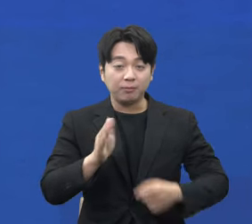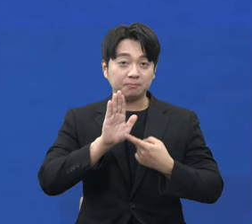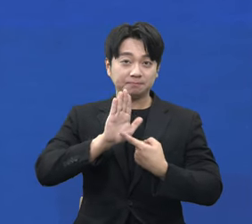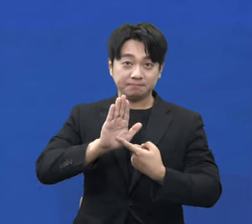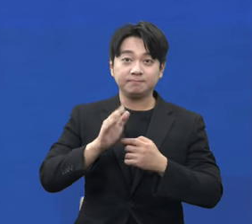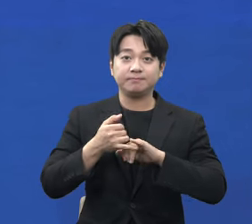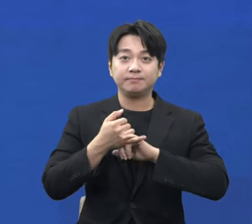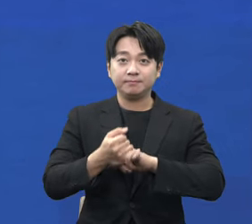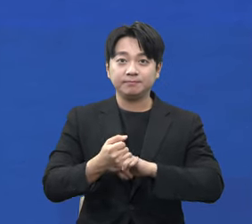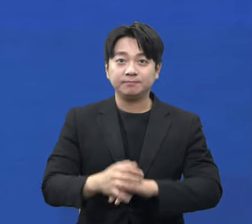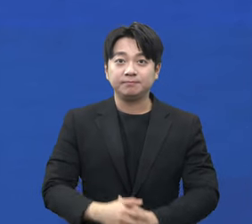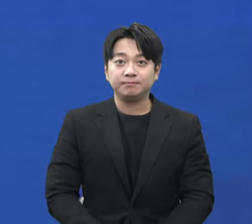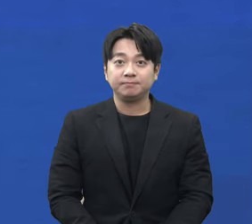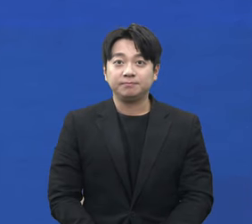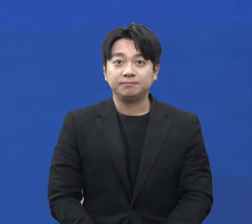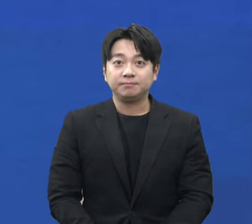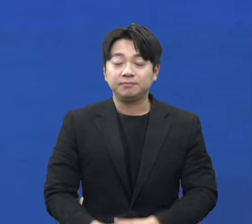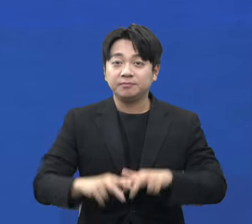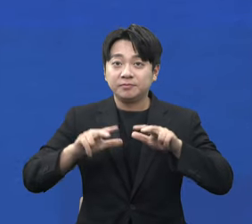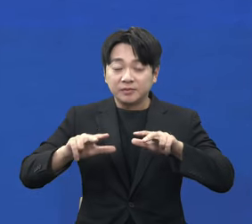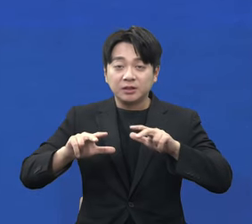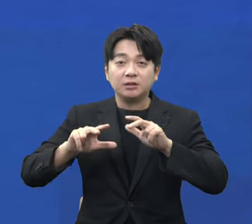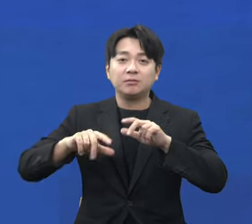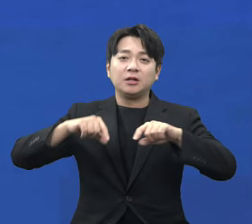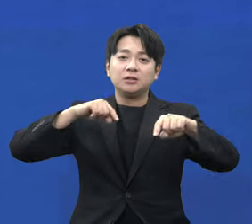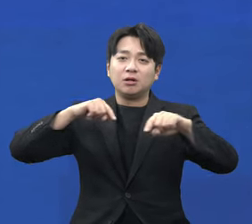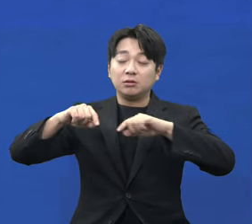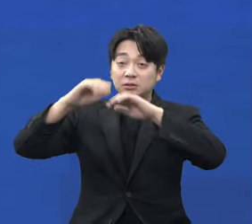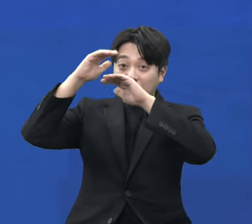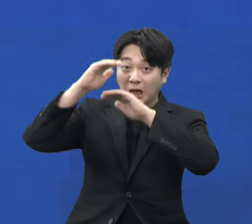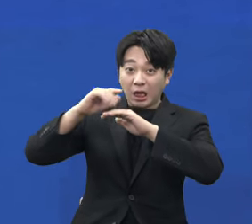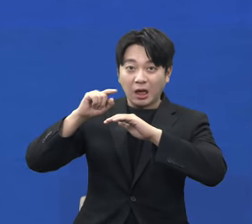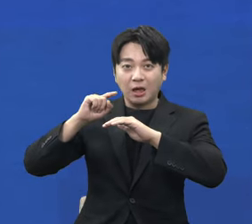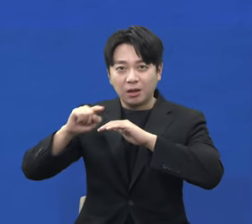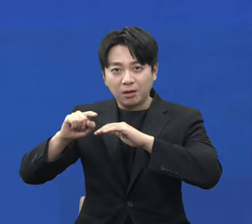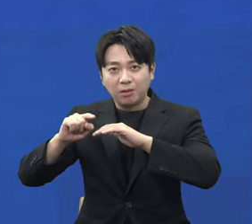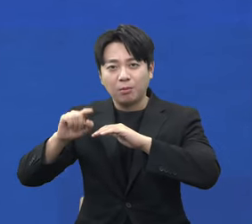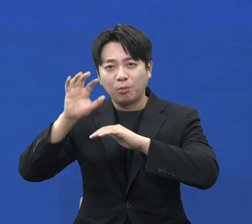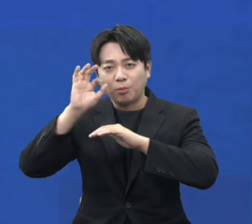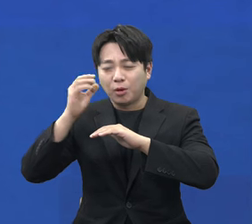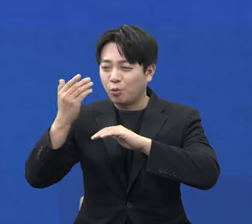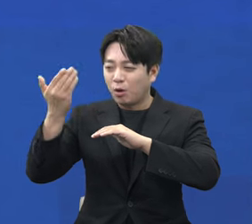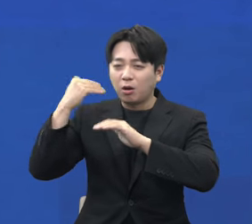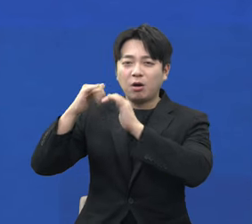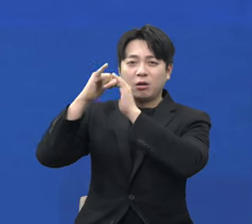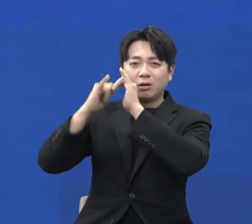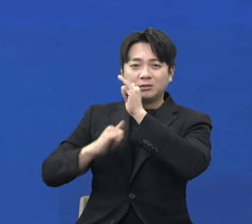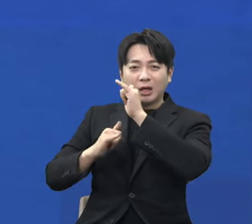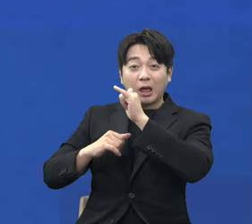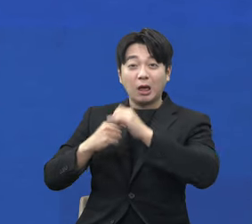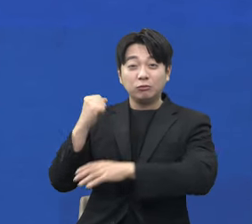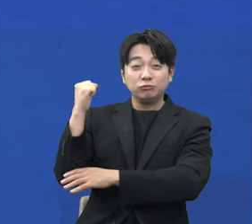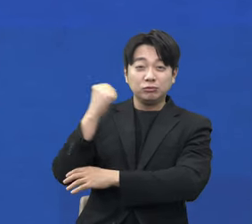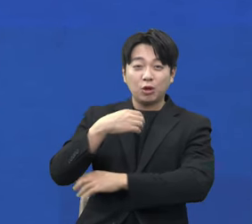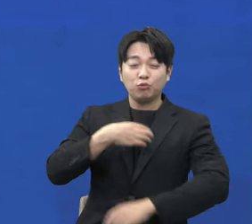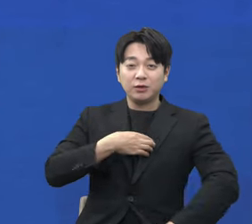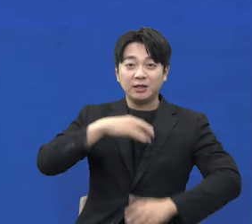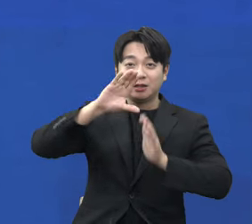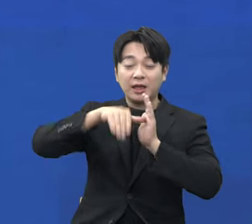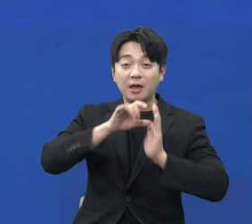우리나라 근현대 정치가 격변의 소용돌이에 휩싸일 때마다 역사를 선두에서 이끌던 세력은